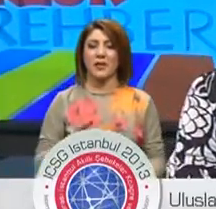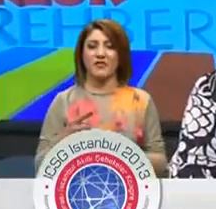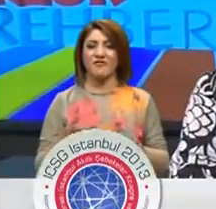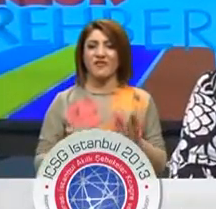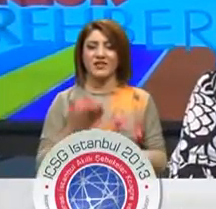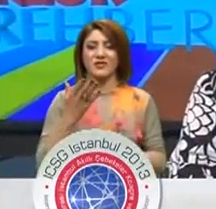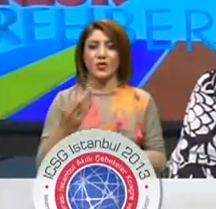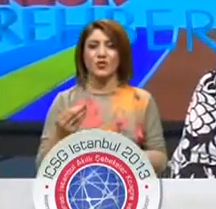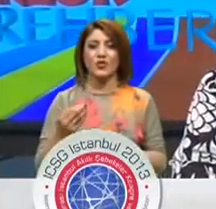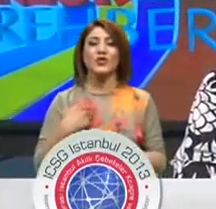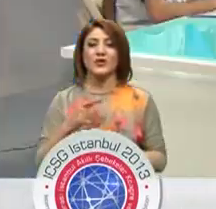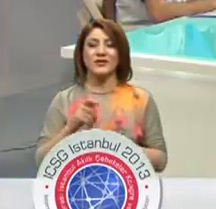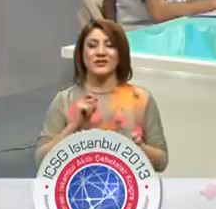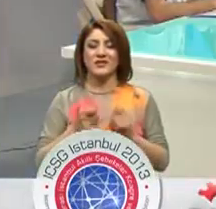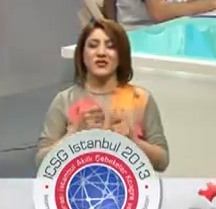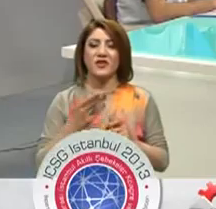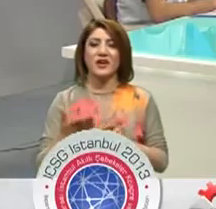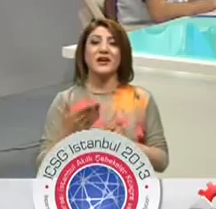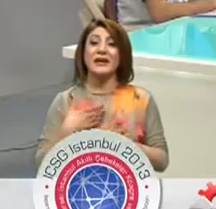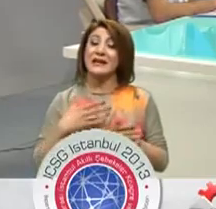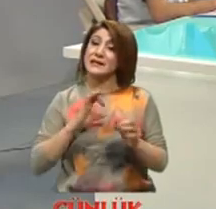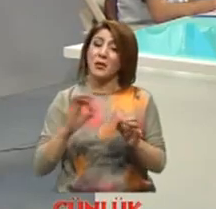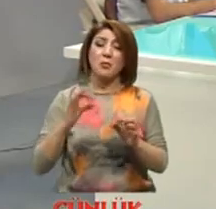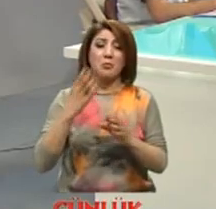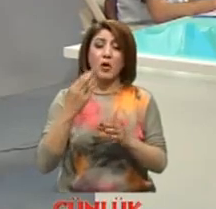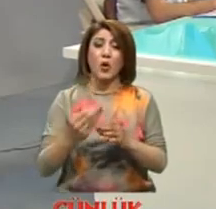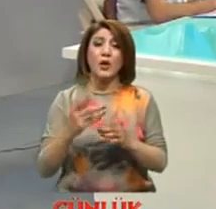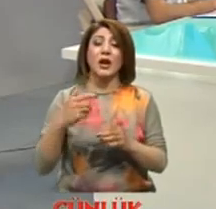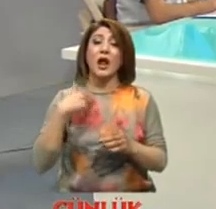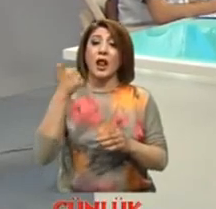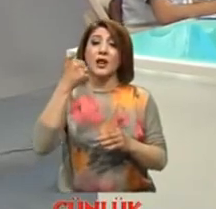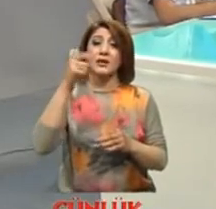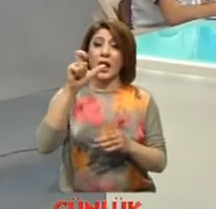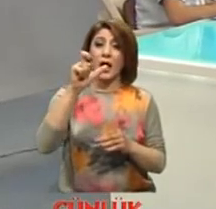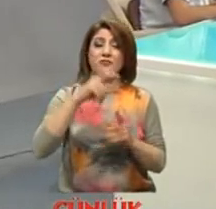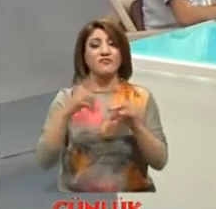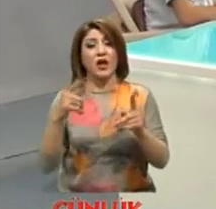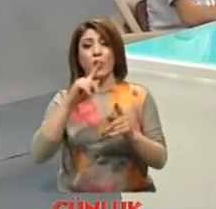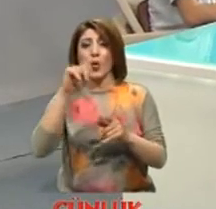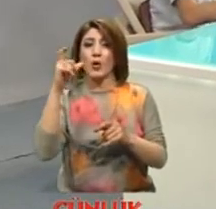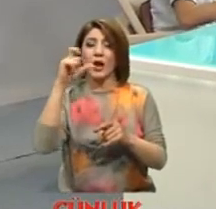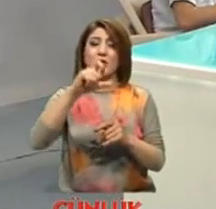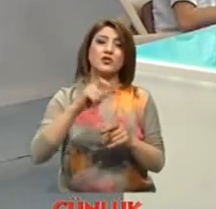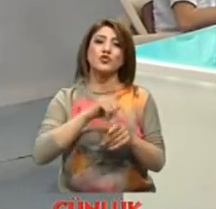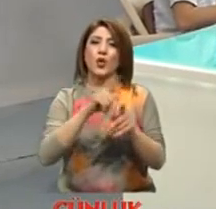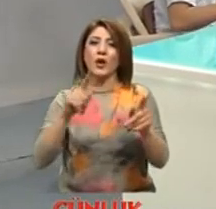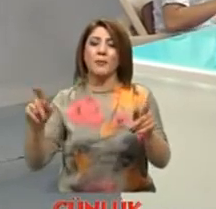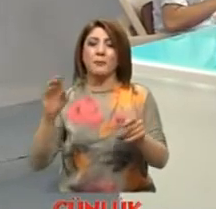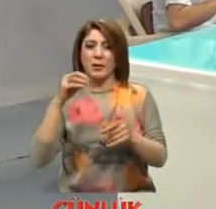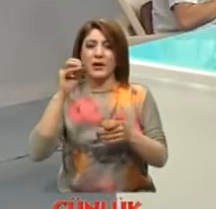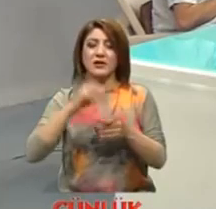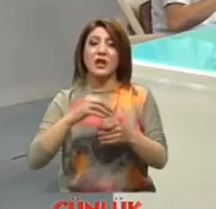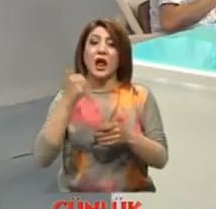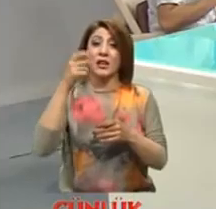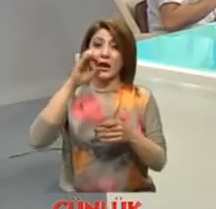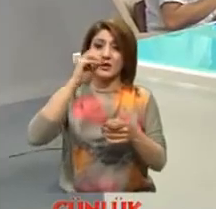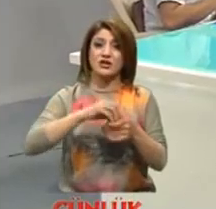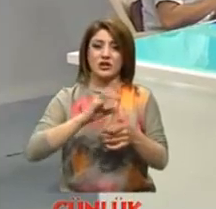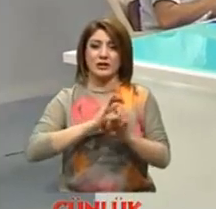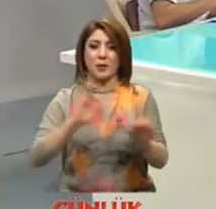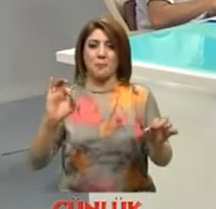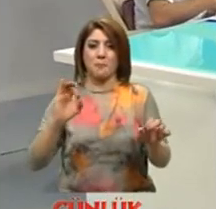oldu, birebir çeviremeyebilirim ama genellikle 6 aylık dönemde, 10 aylık dönemde alıyoruz. Çünkü 6 aylık dönemde daha çok genel